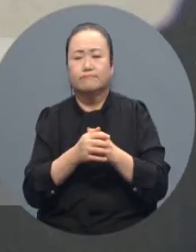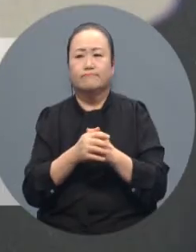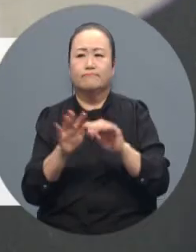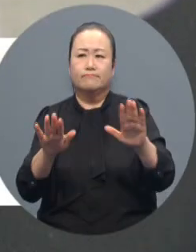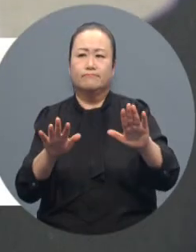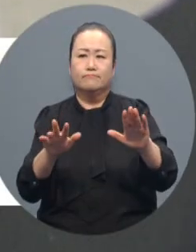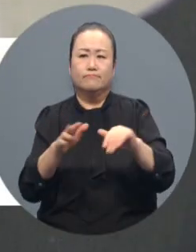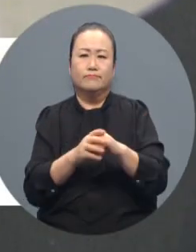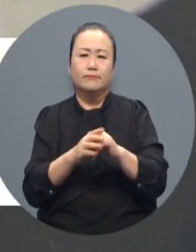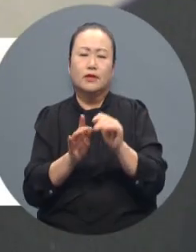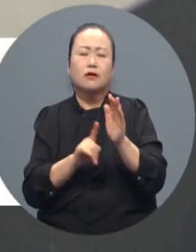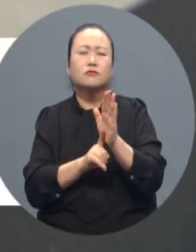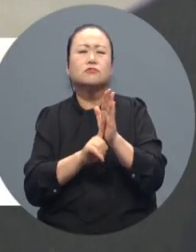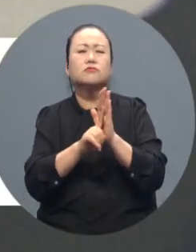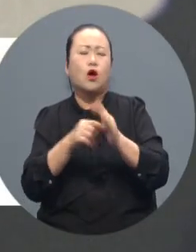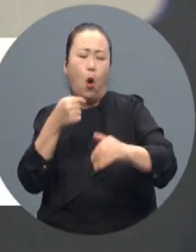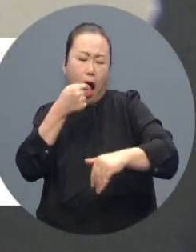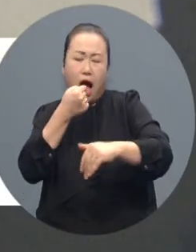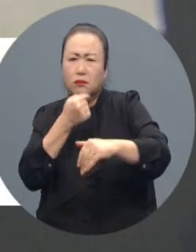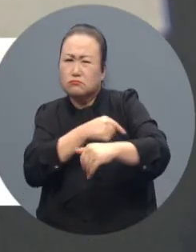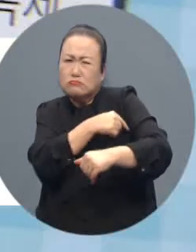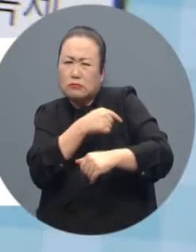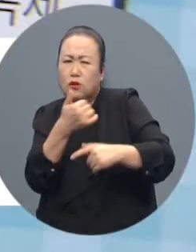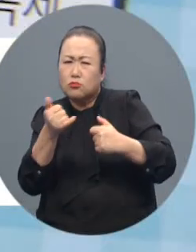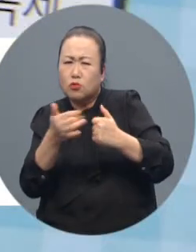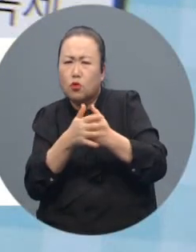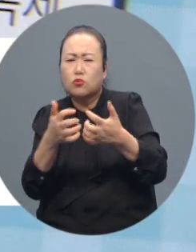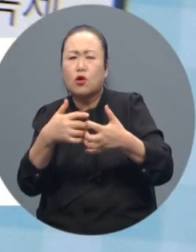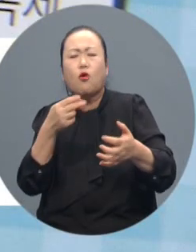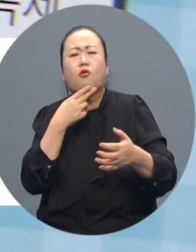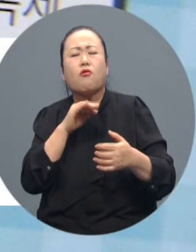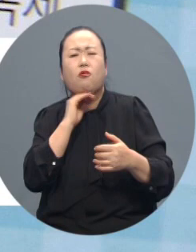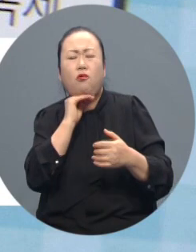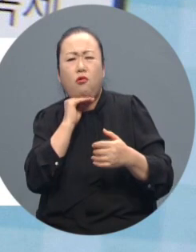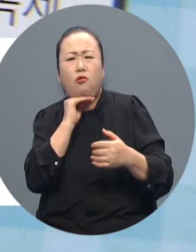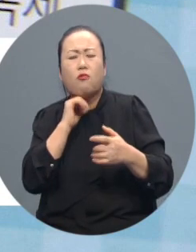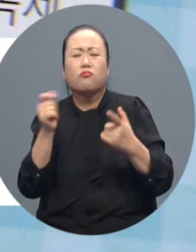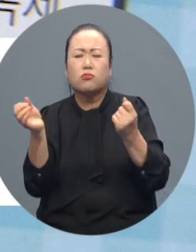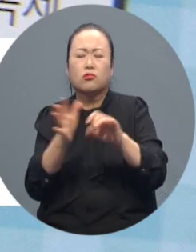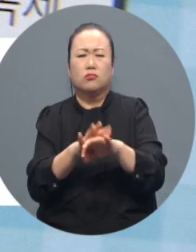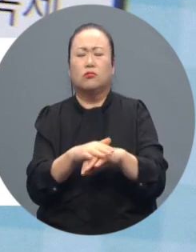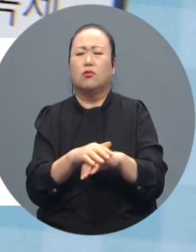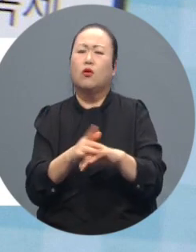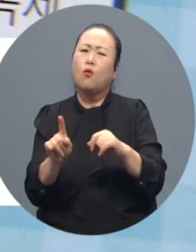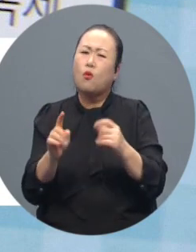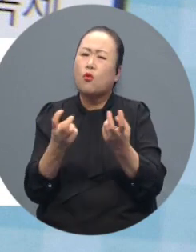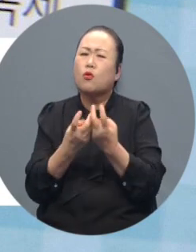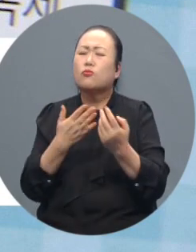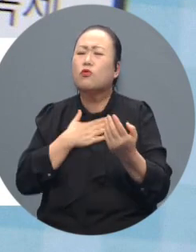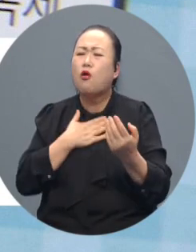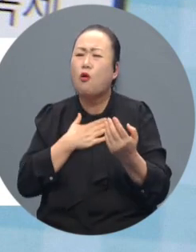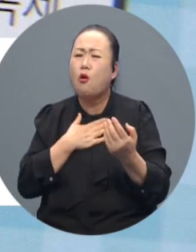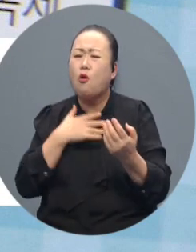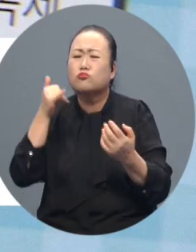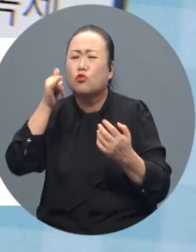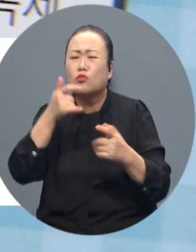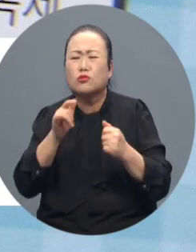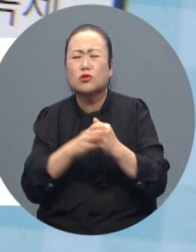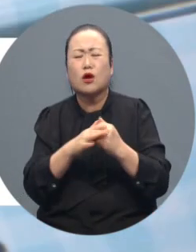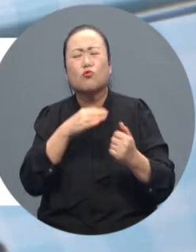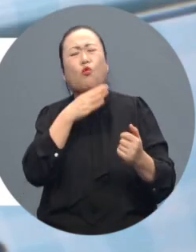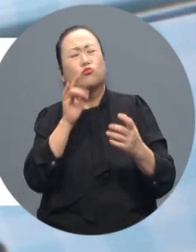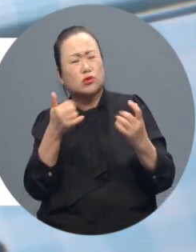체온이 그게 안 와요. 그거 기다리다가 아예 체온도 재지도 않고 해. 잃어버렸어요. 그래서 내가 뭐 이러면 나이 있고 지금 그거 뭐